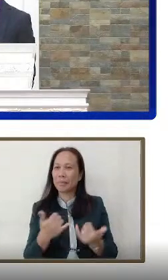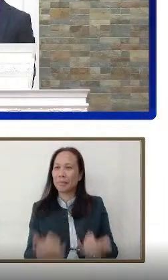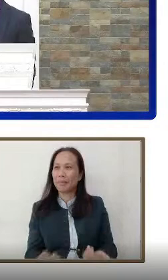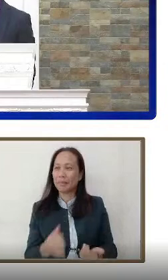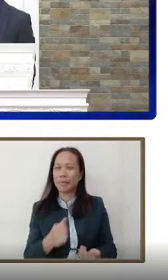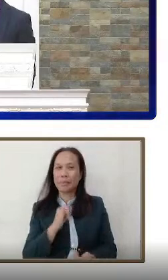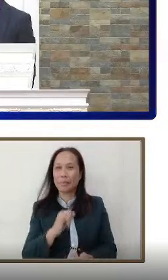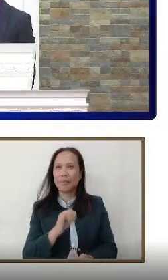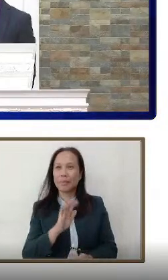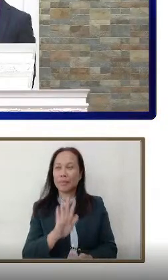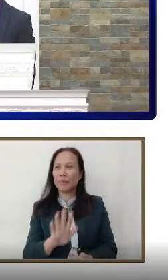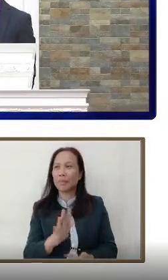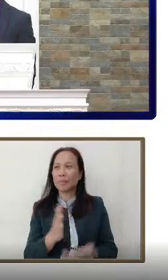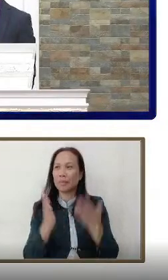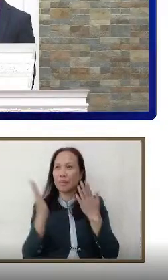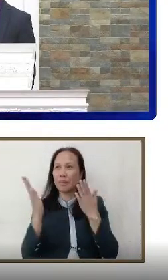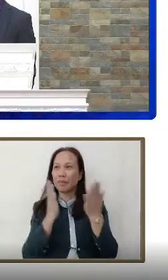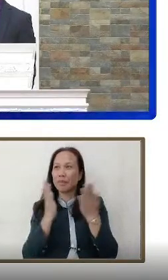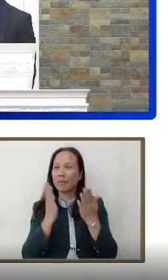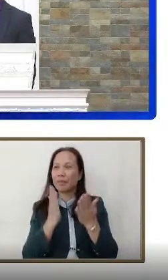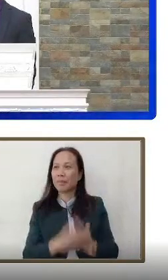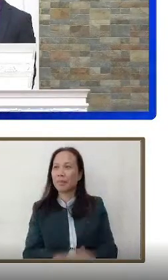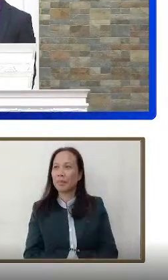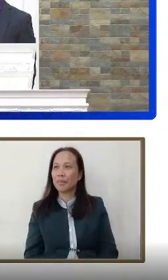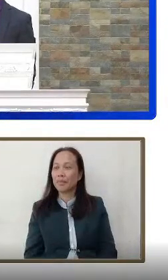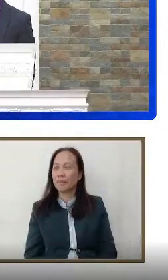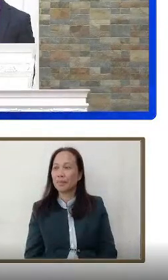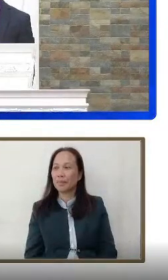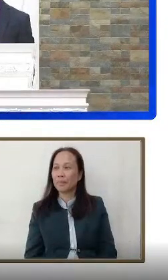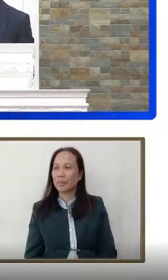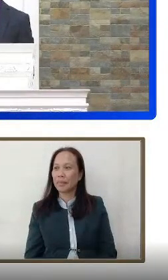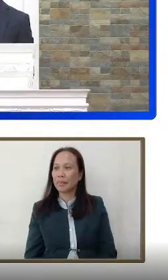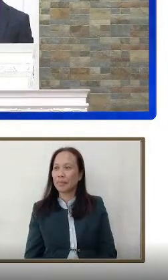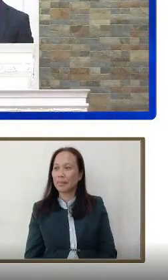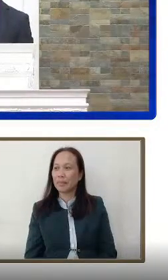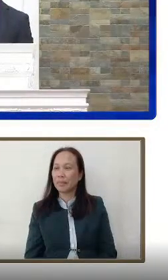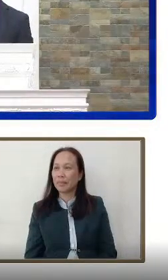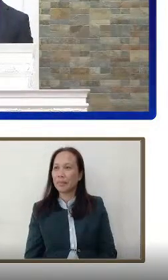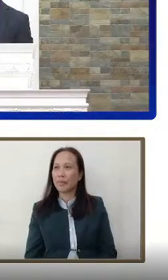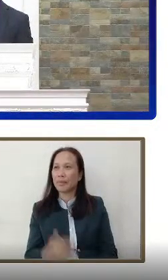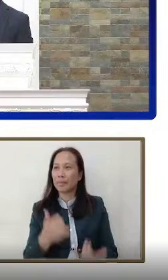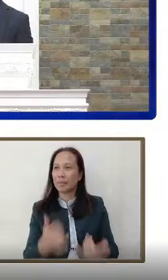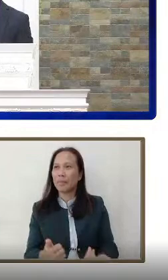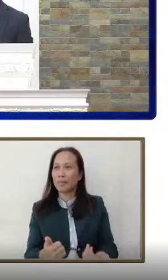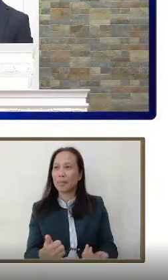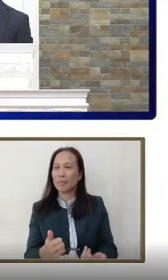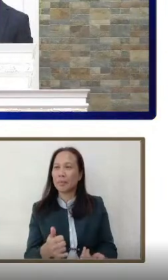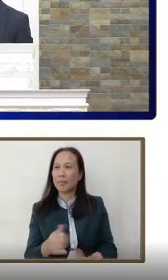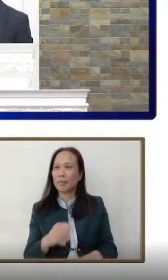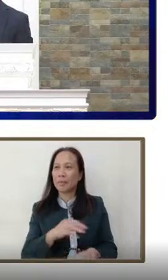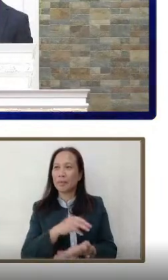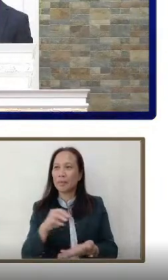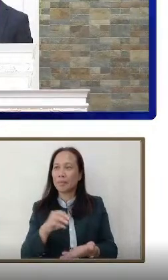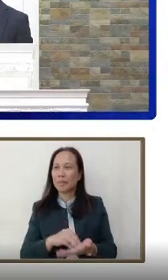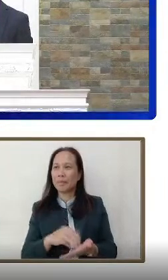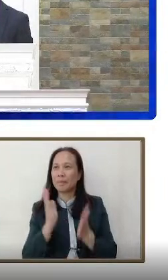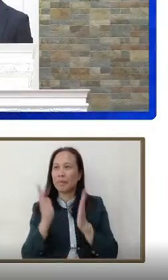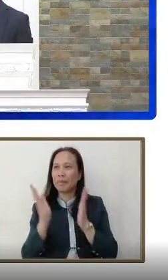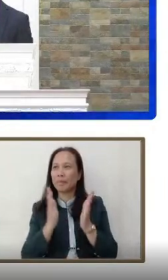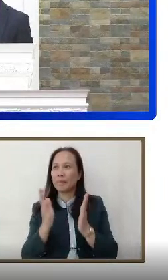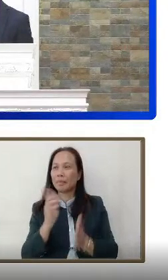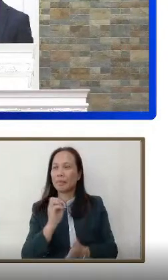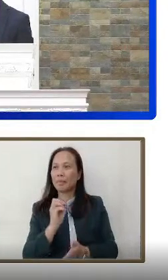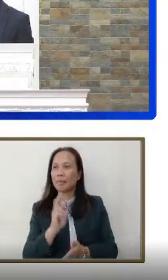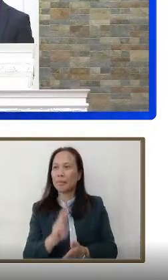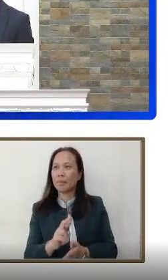service ninyo or... Magandang gabi po, Pastor. Ngayon ba ang itinatalaga mong midweek service or Thursday?